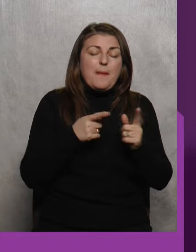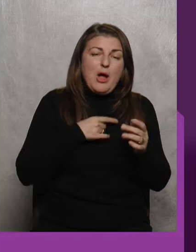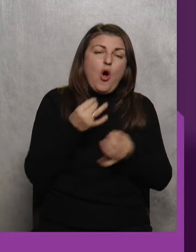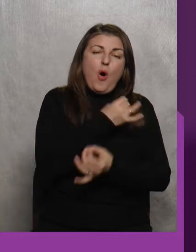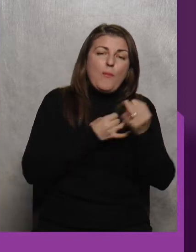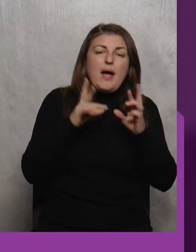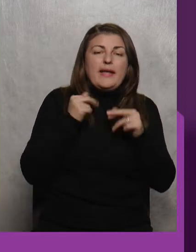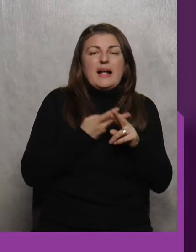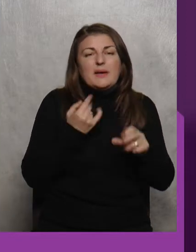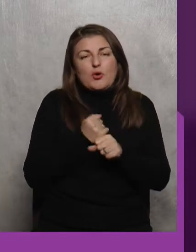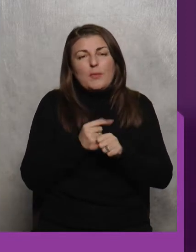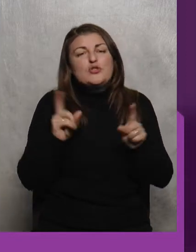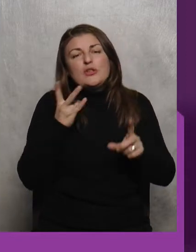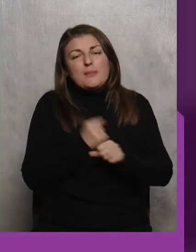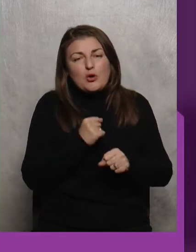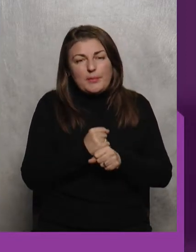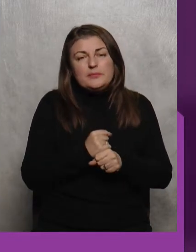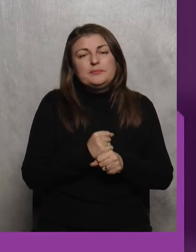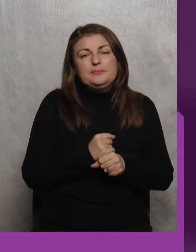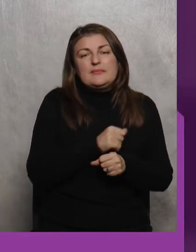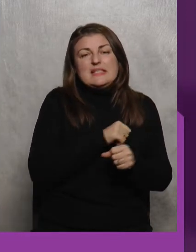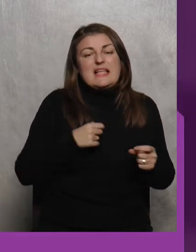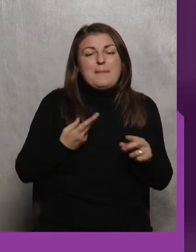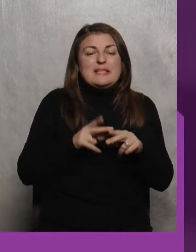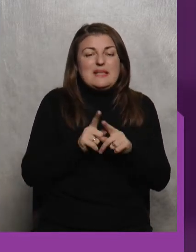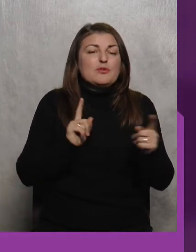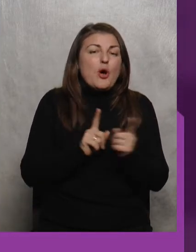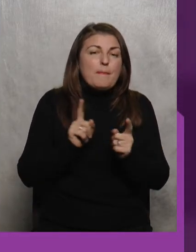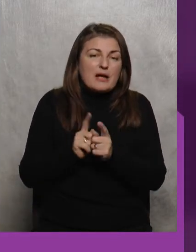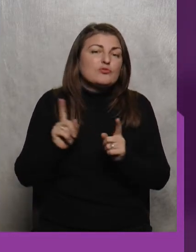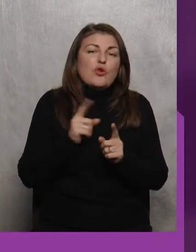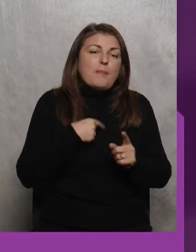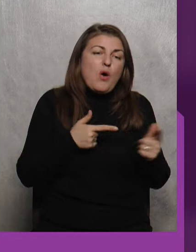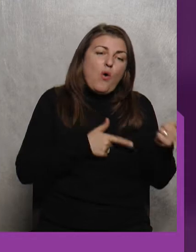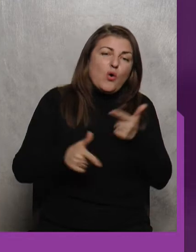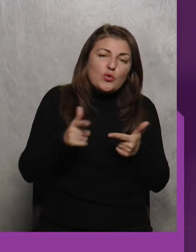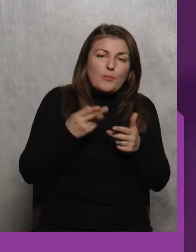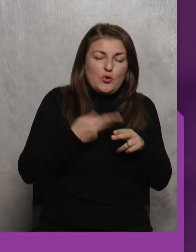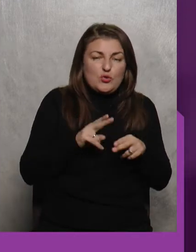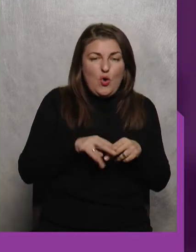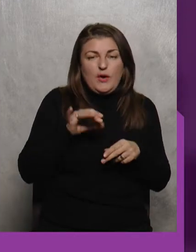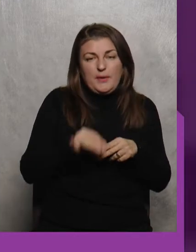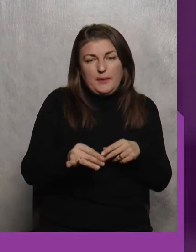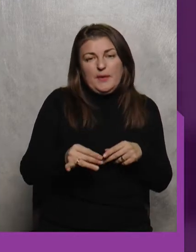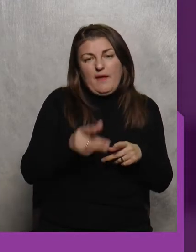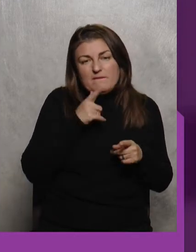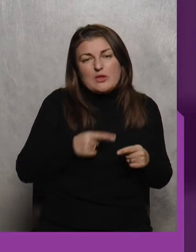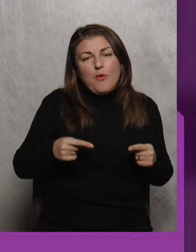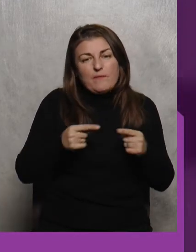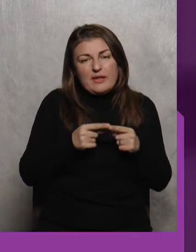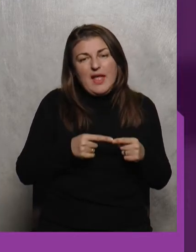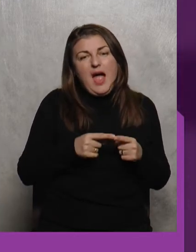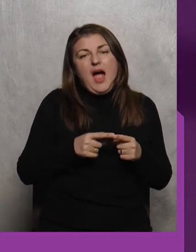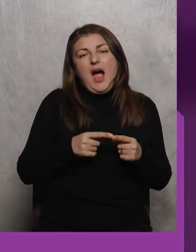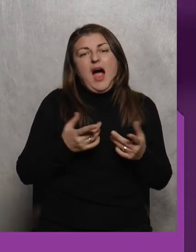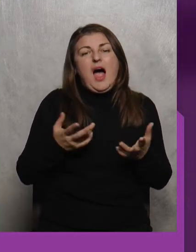обговорюємо, як треба робити, що саме робити. Саме з цим суперником. Саме з цим суперником, тому що ми готовимося до цього. І відповідно, а